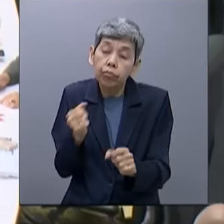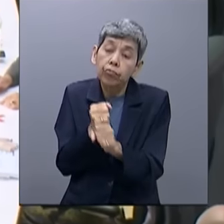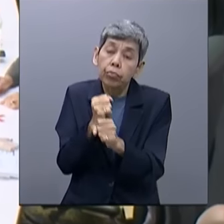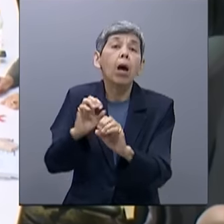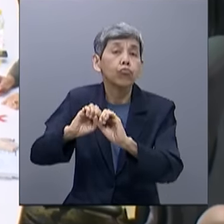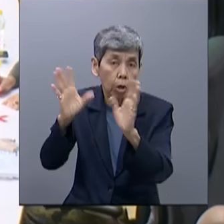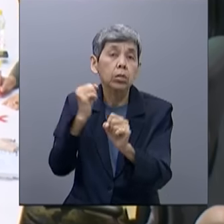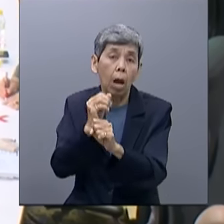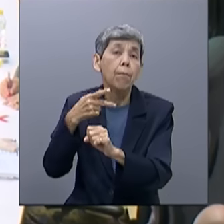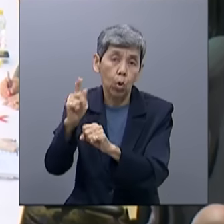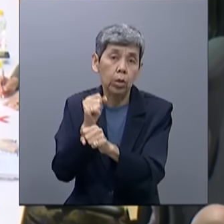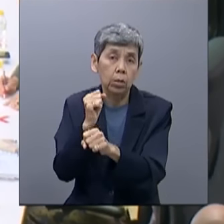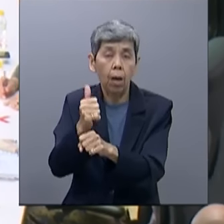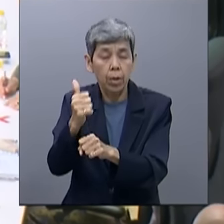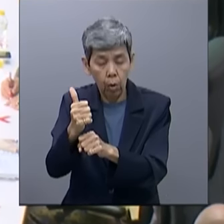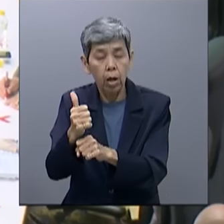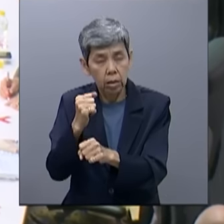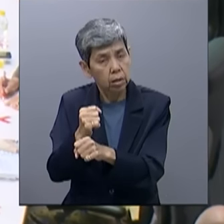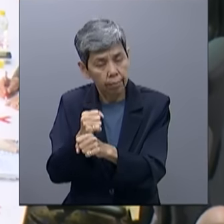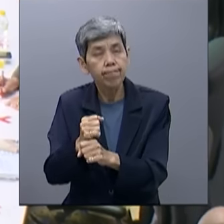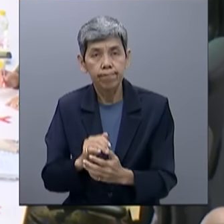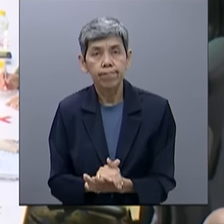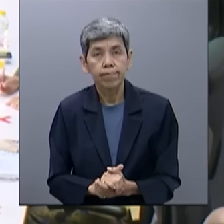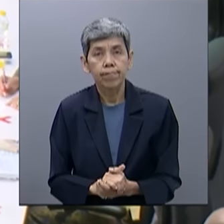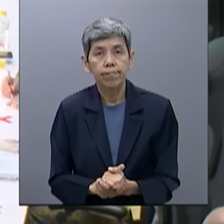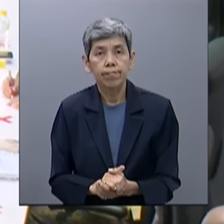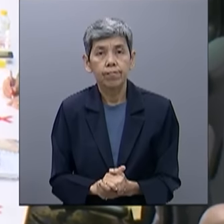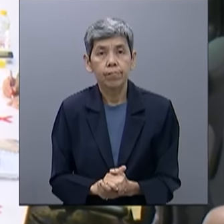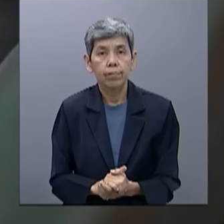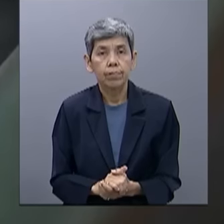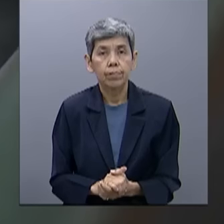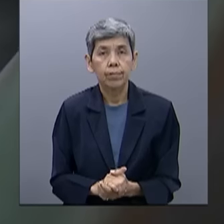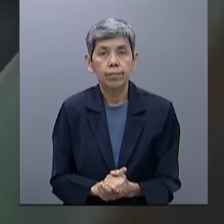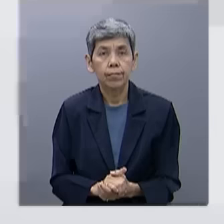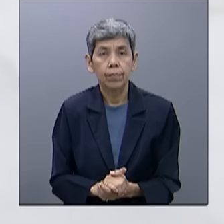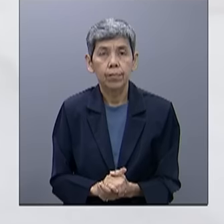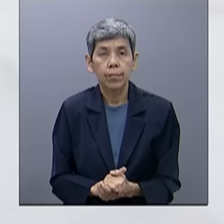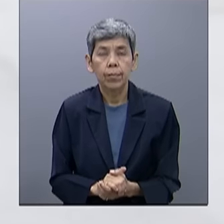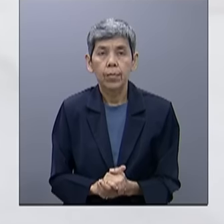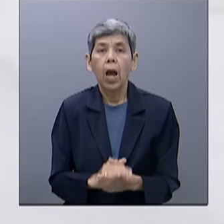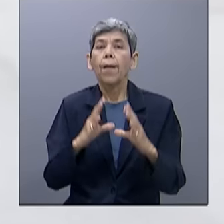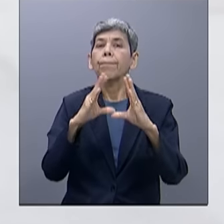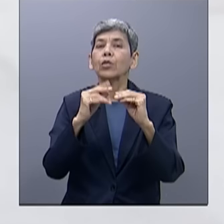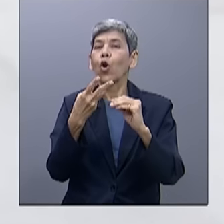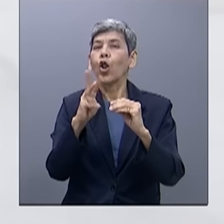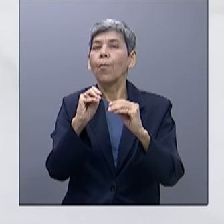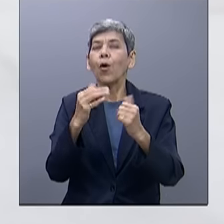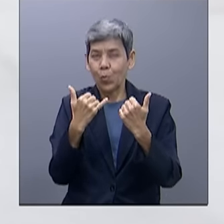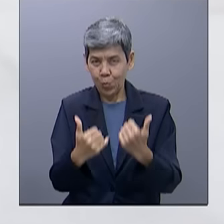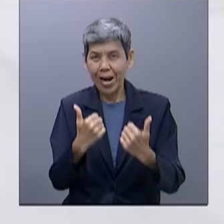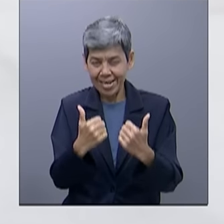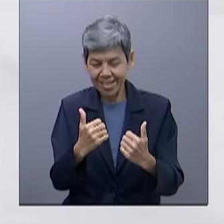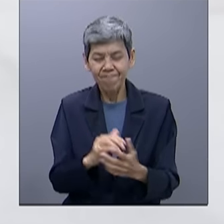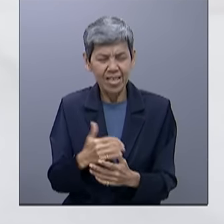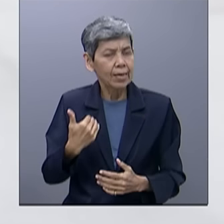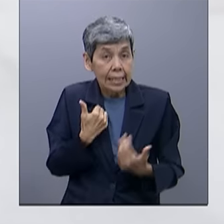ประโยชน์ขึ้นจากเวลาที่เหลืออยู่ให้มากที่สุดค่ะสำหรับการประชุมคณะรัฐมนตรีวันนี้นะคะ